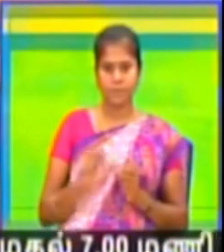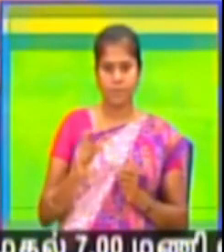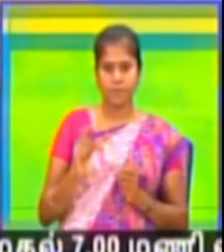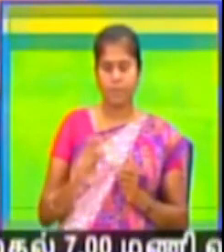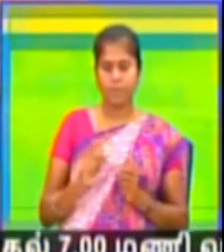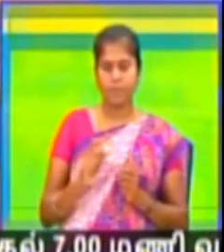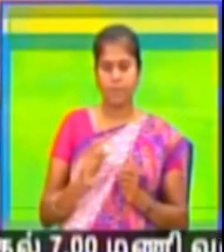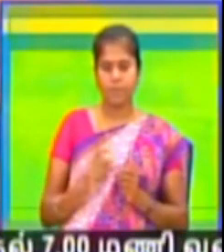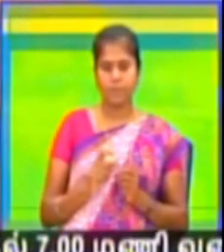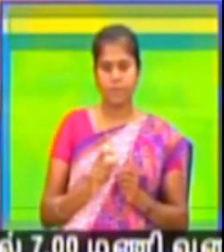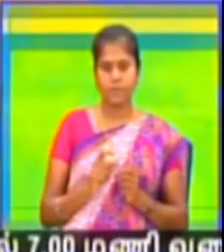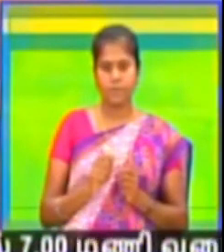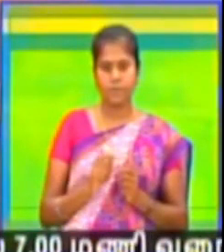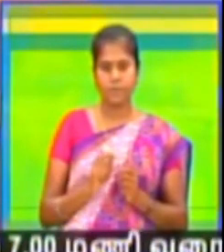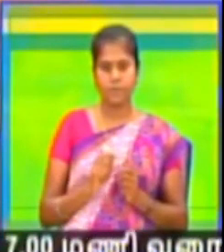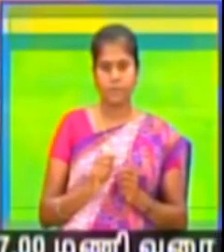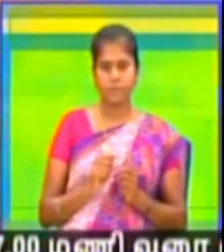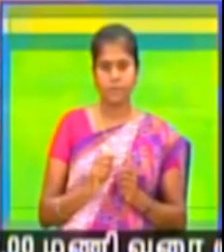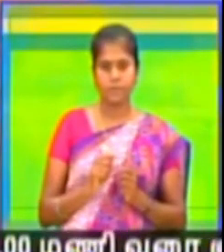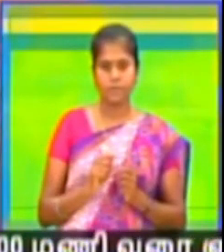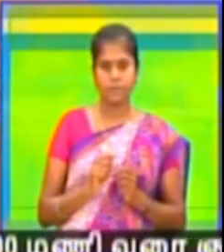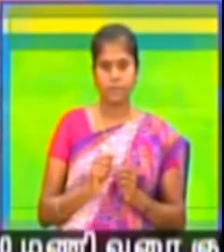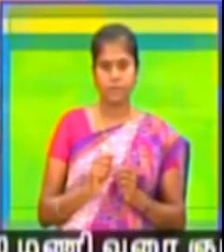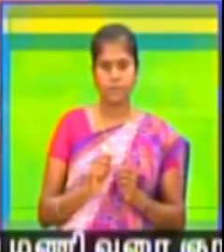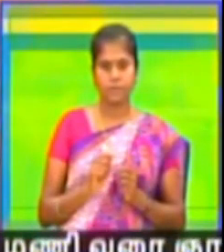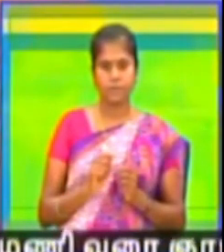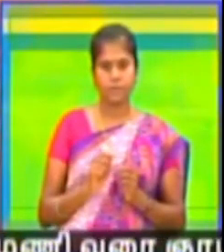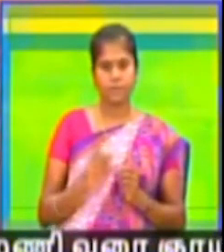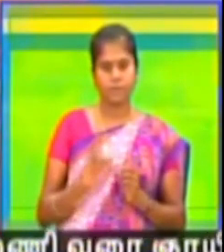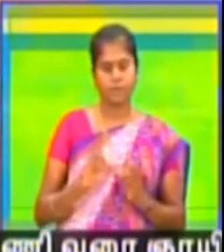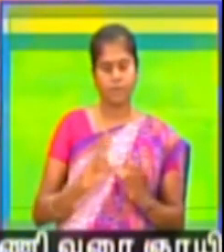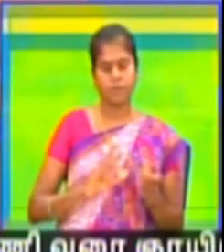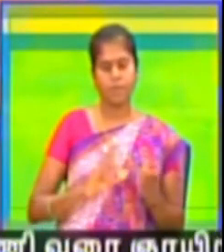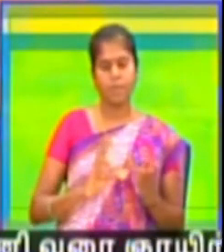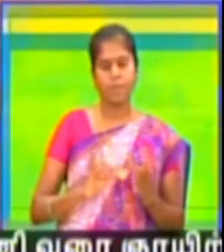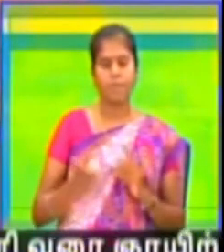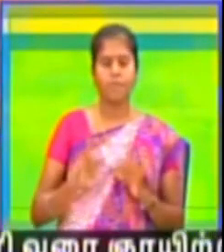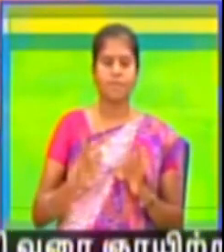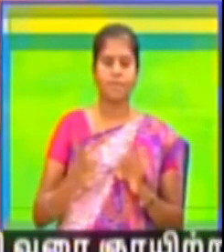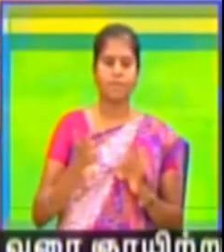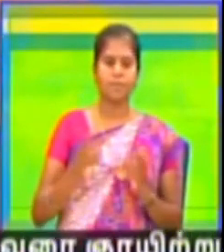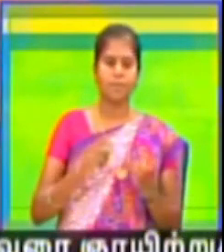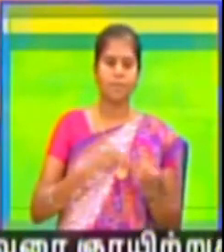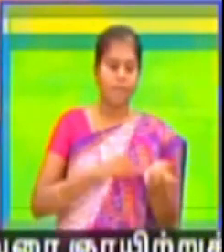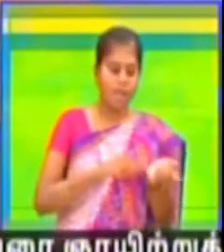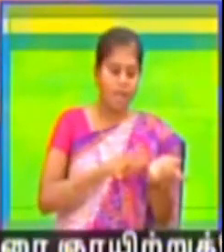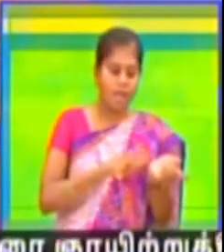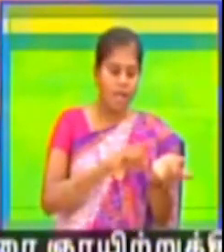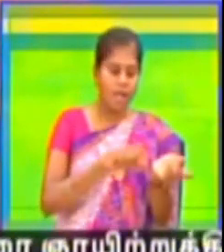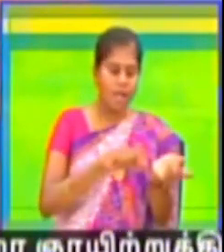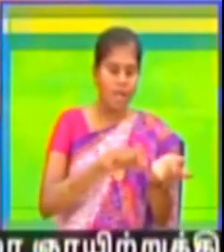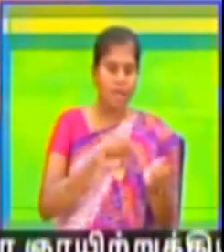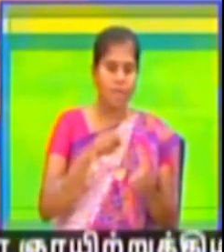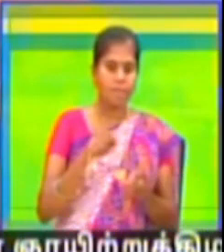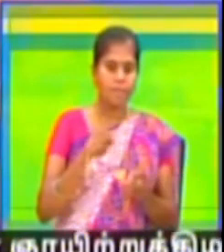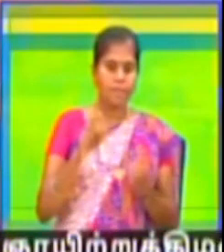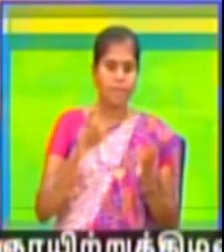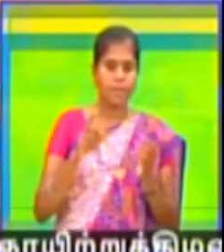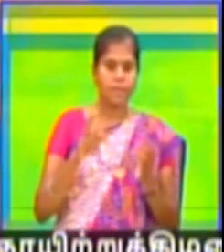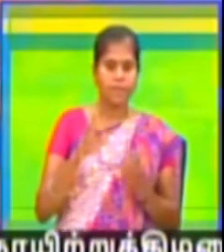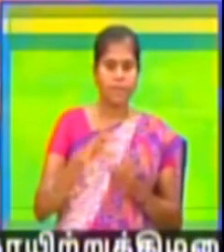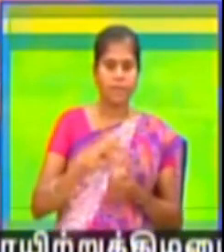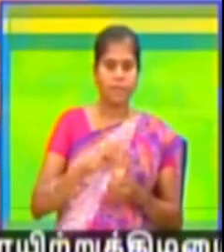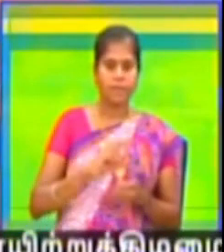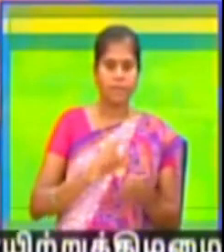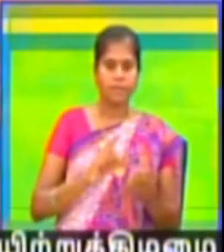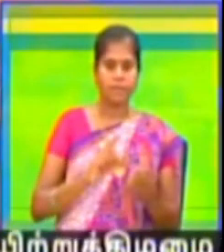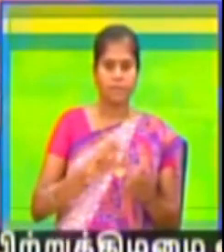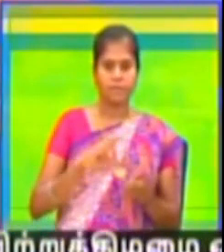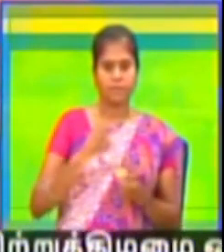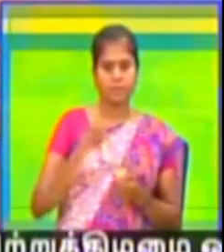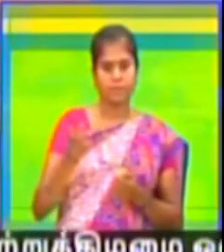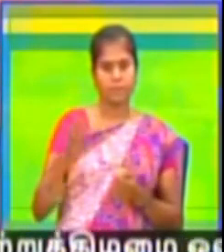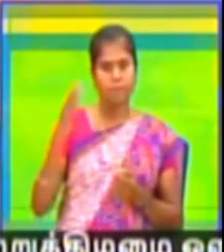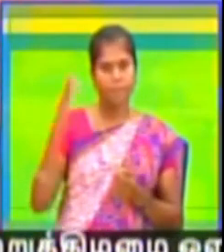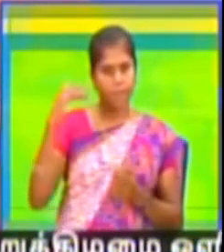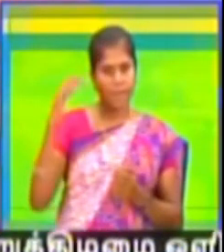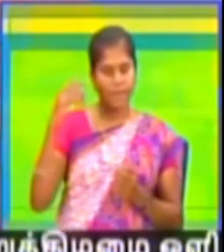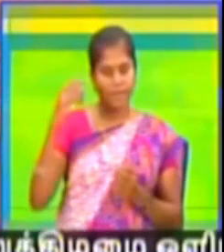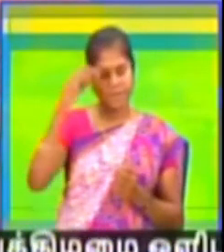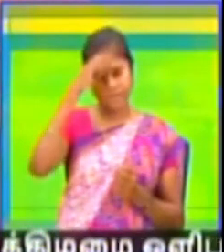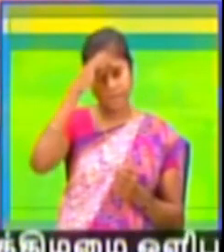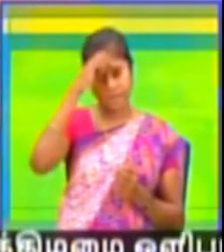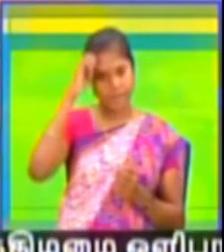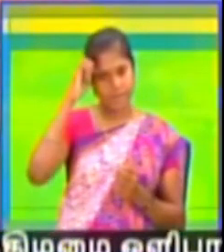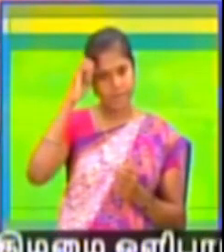பன்முகத்தன்மை அப்படின்னாவேமா பல தரப்பட்ட காலநிலைகள். அப்போ பலதரப்பட்ட காலநிலைனா என்ன? அங்கே மழை